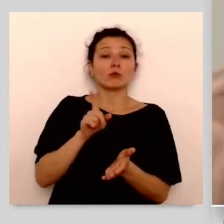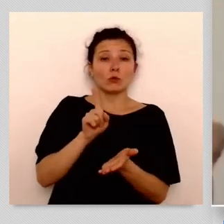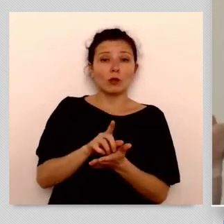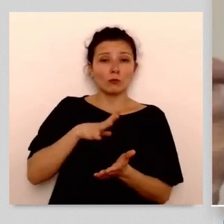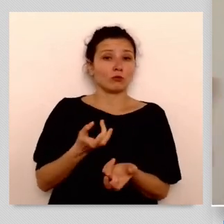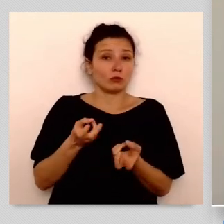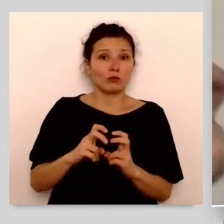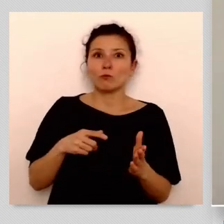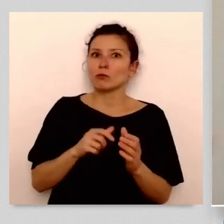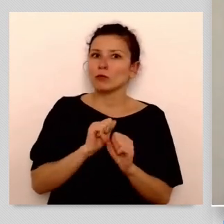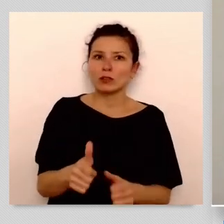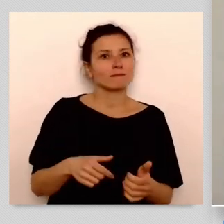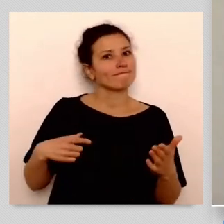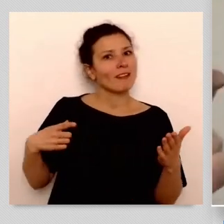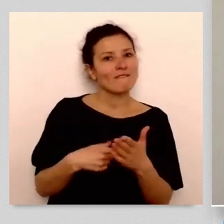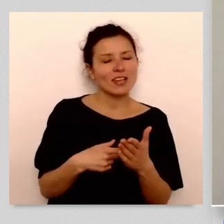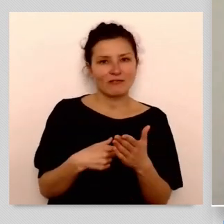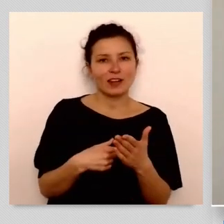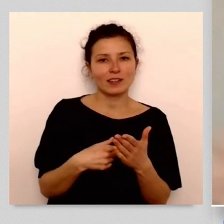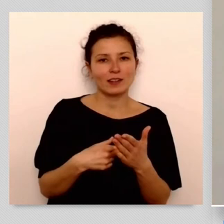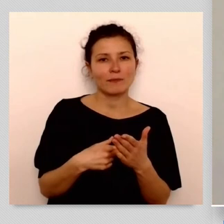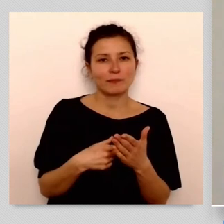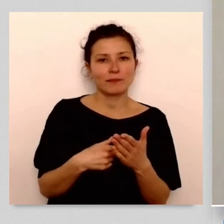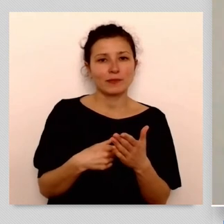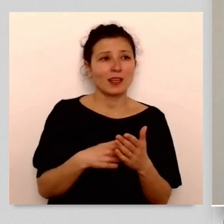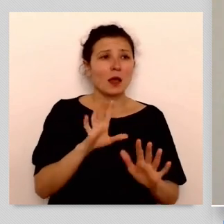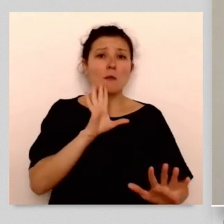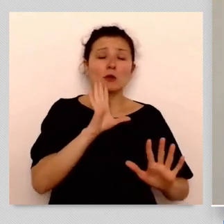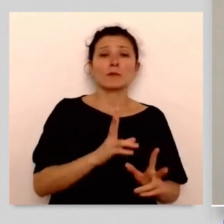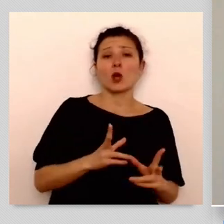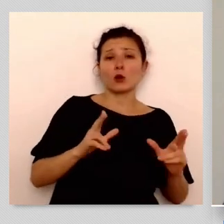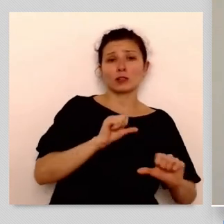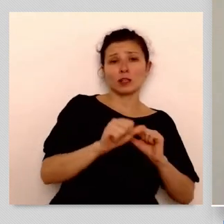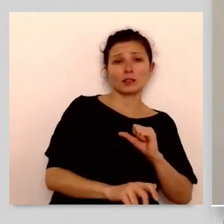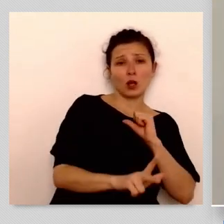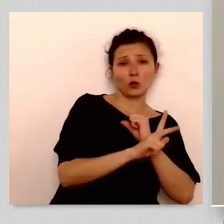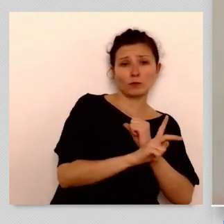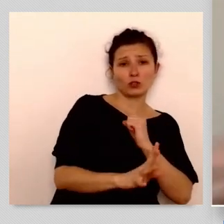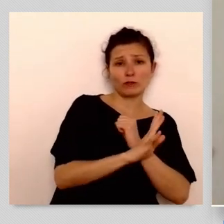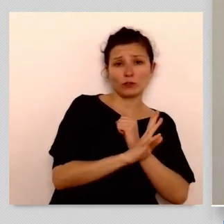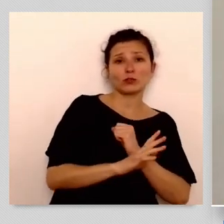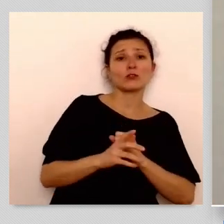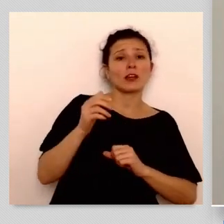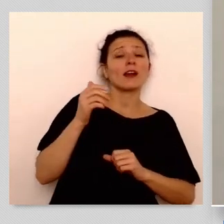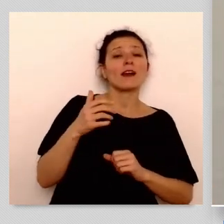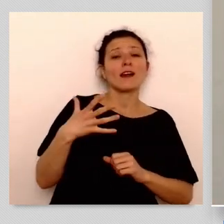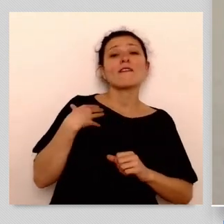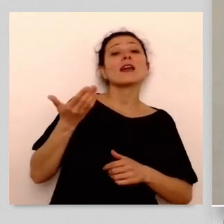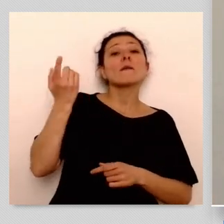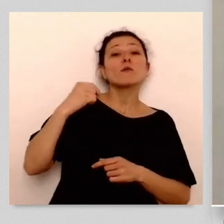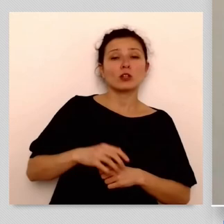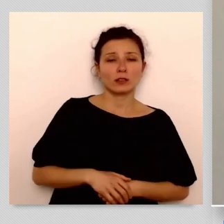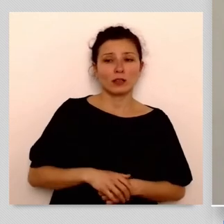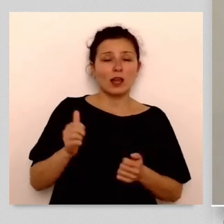jest wyzwanie na miarę lat 80. i 90. ubiegłego wieku, żeby przekształcić system, w